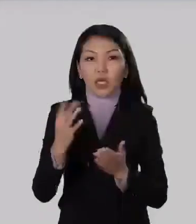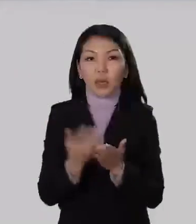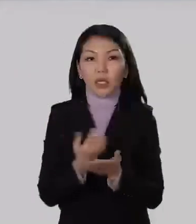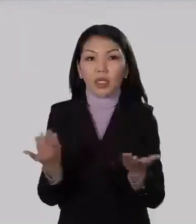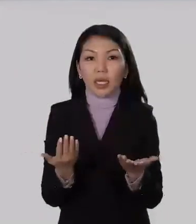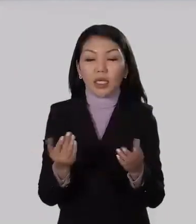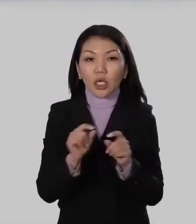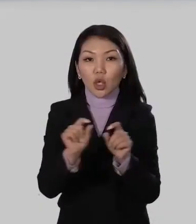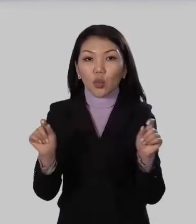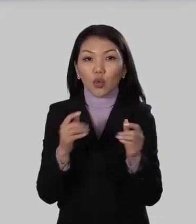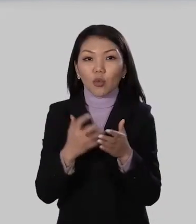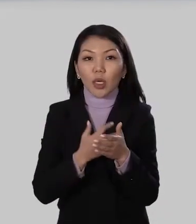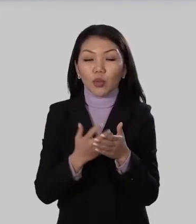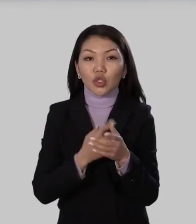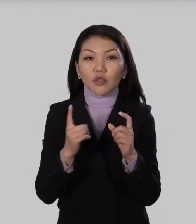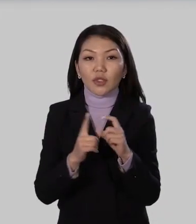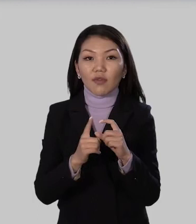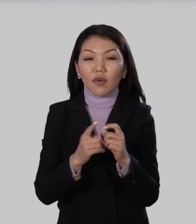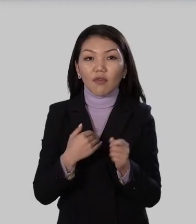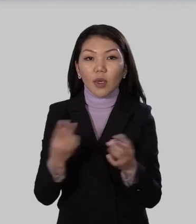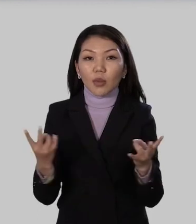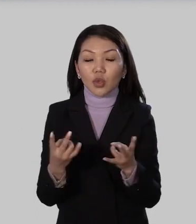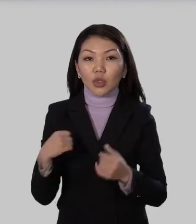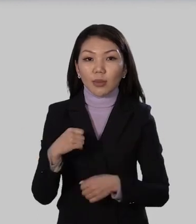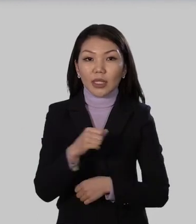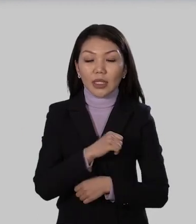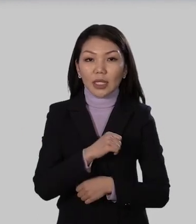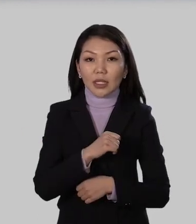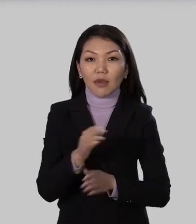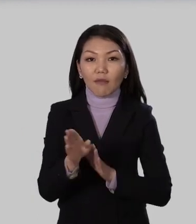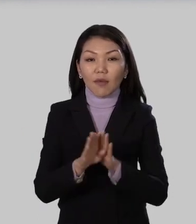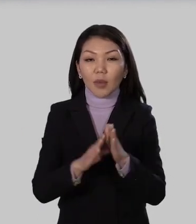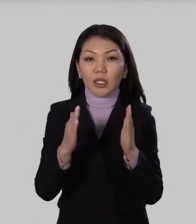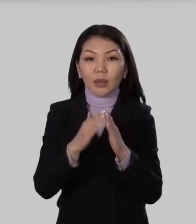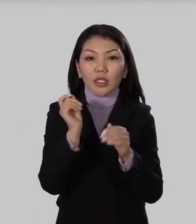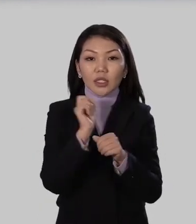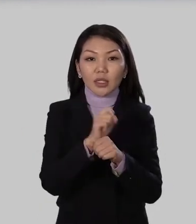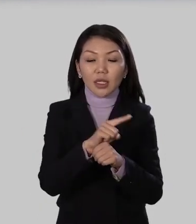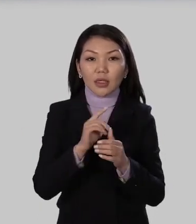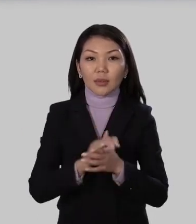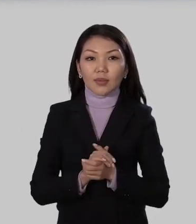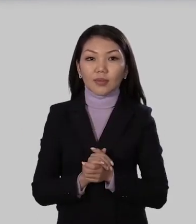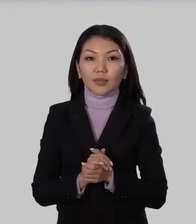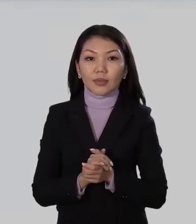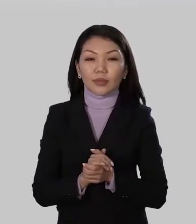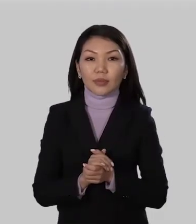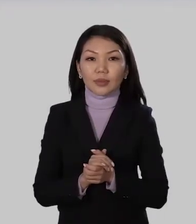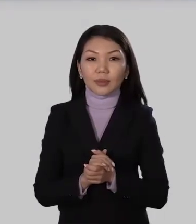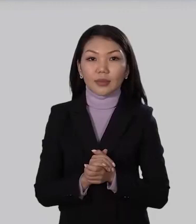А определить, какие буквы пропущены в словах, вам предстоит самостоятельно, выполняя домашнее задание.